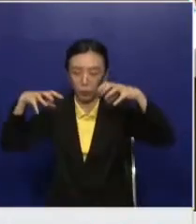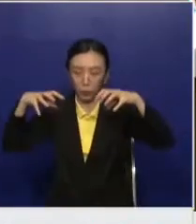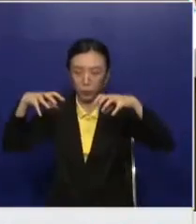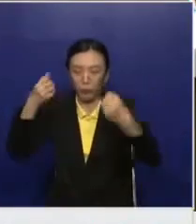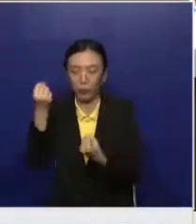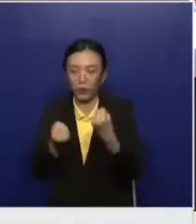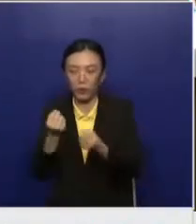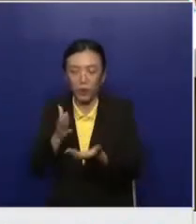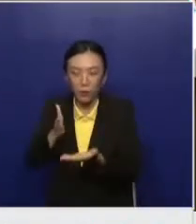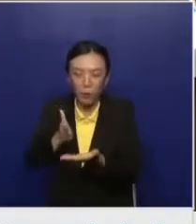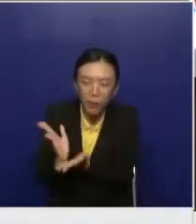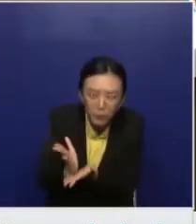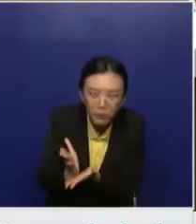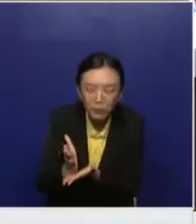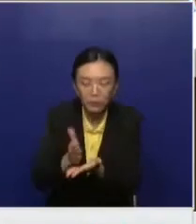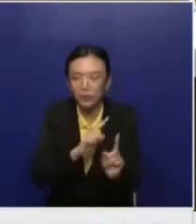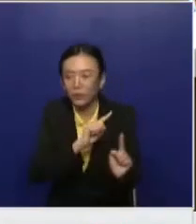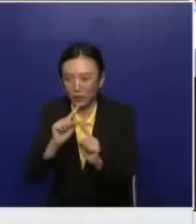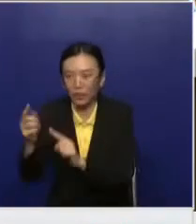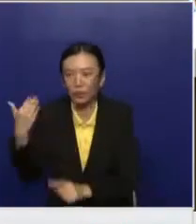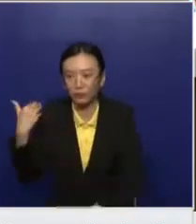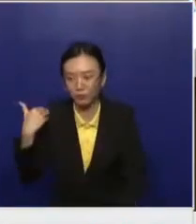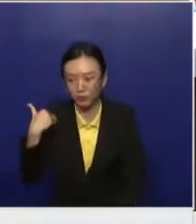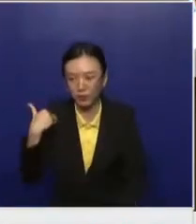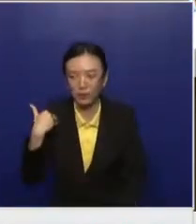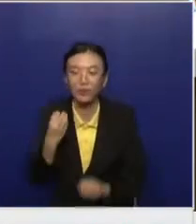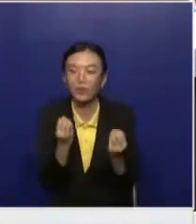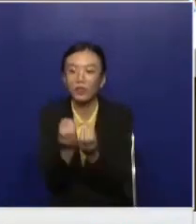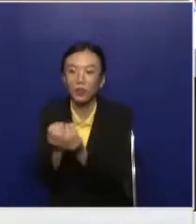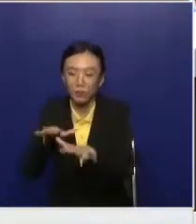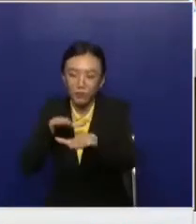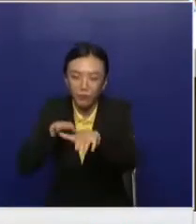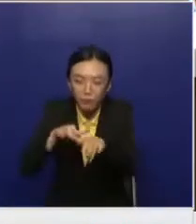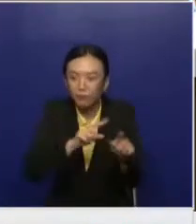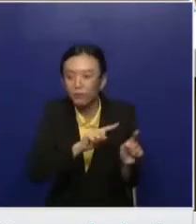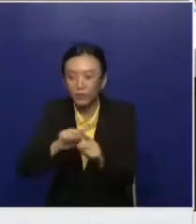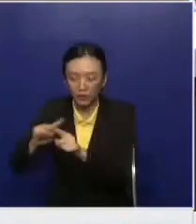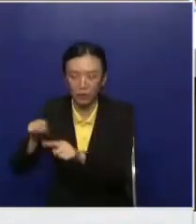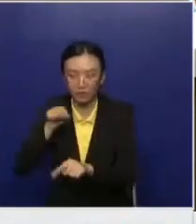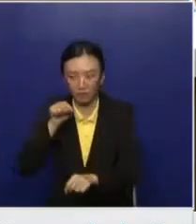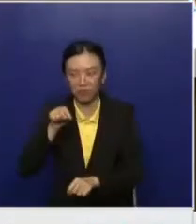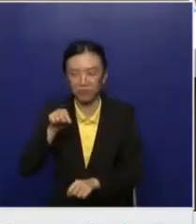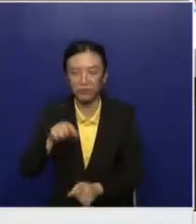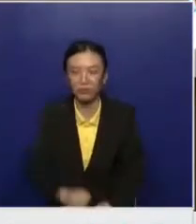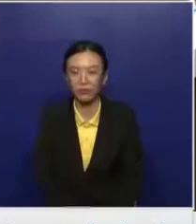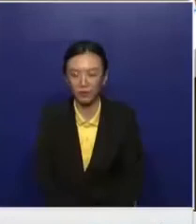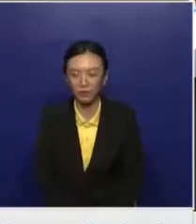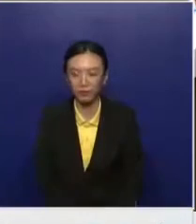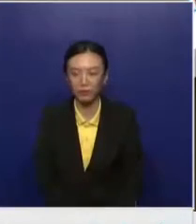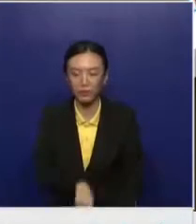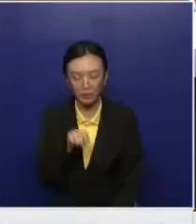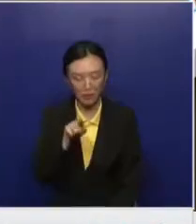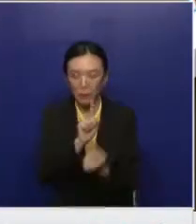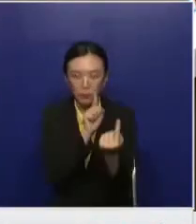ม่อยู่มีการไหลลื่นทำให้เกิดอุบัติเหตุเกิดขึ้นได้ง่ายนะครับสิ่งต่างๆเหล่านี้เป็นสิ่งที่พบ